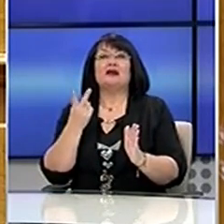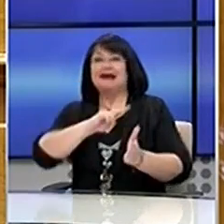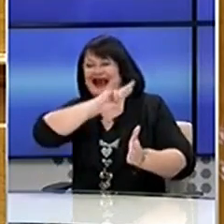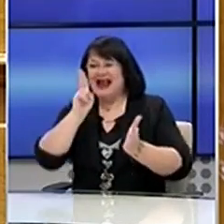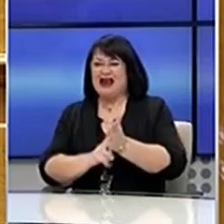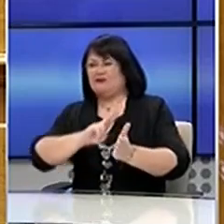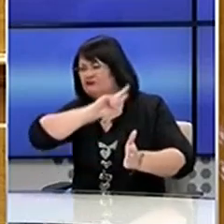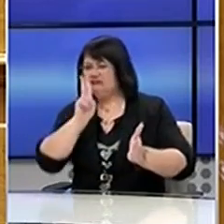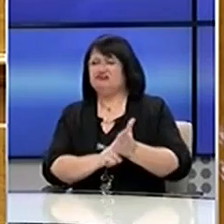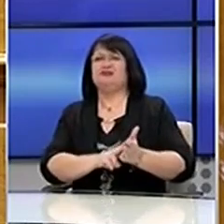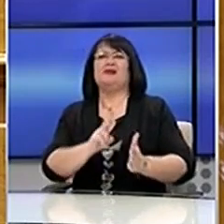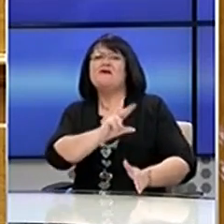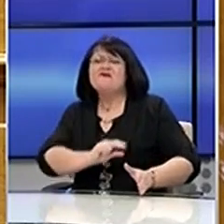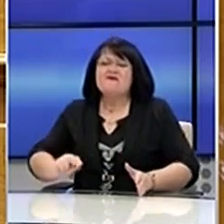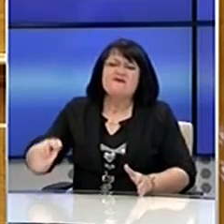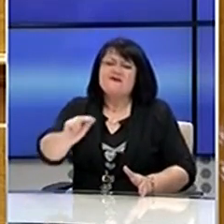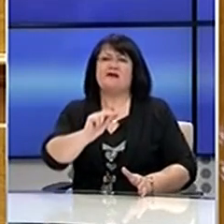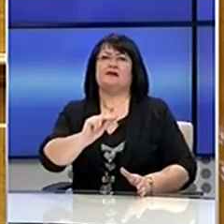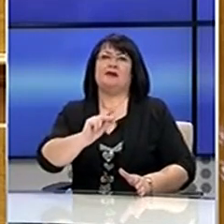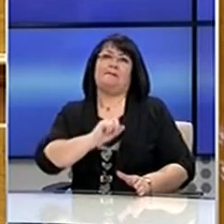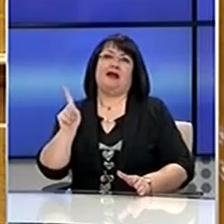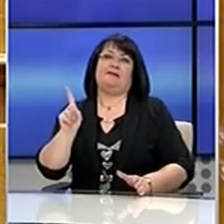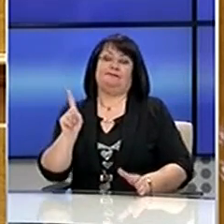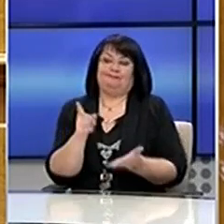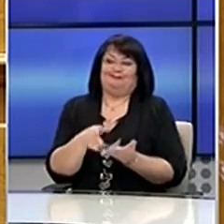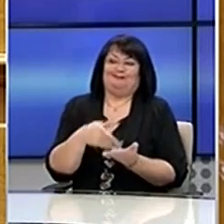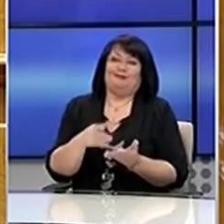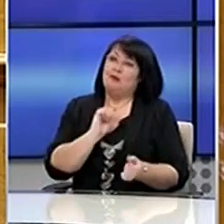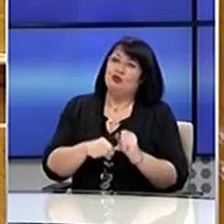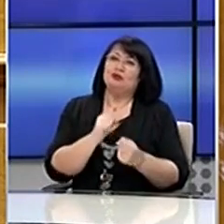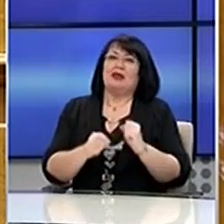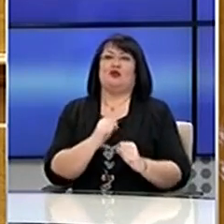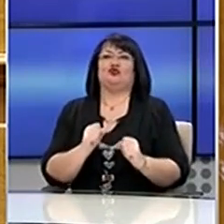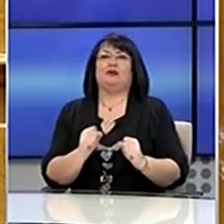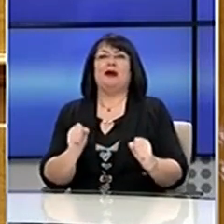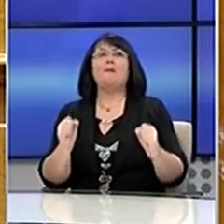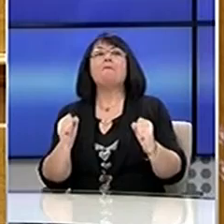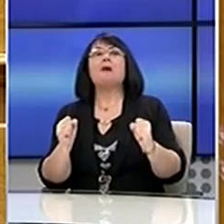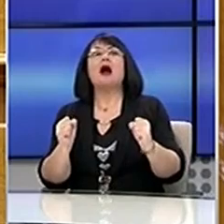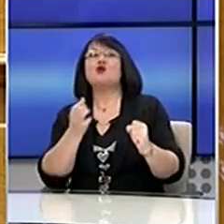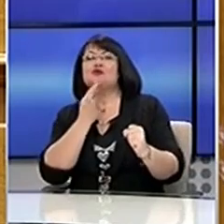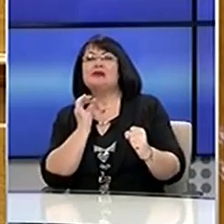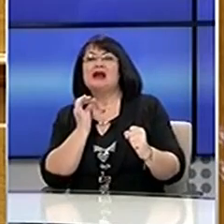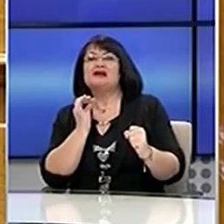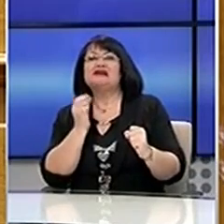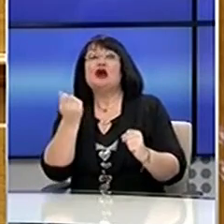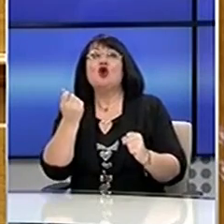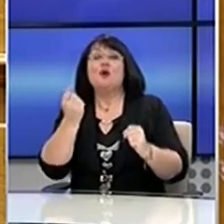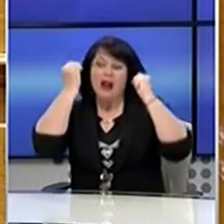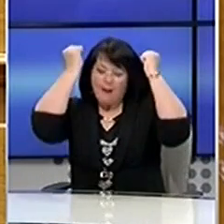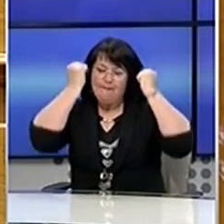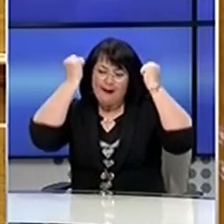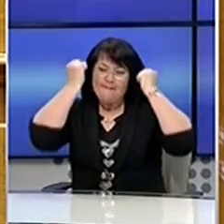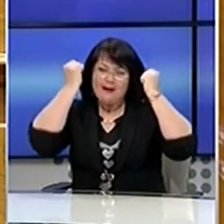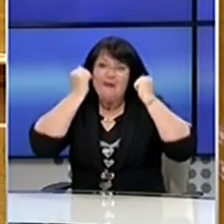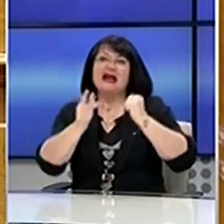δρακόντιου lockdown. Και το ξέρουμε καλά ότι ένα καθολικό πάγωμα τραυματίζει την οικονομία